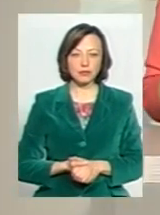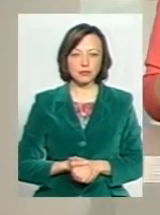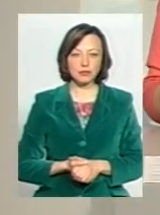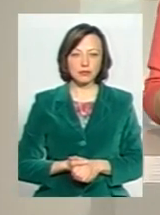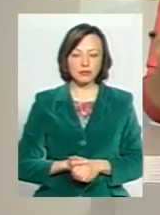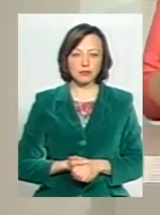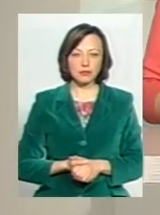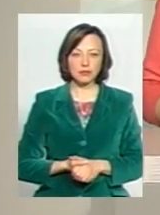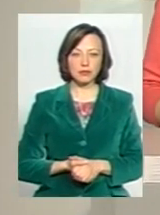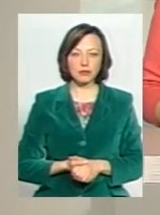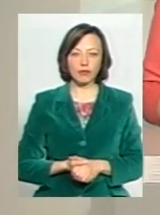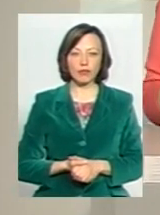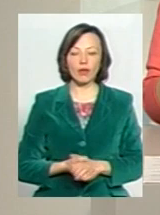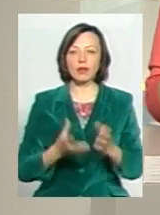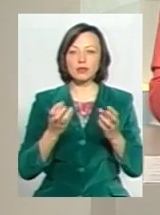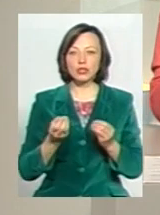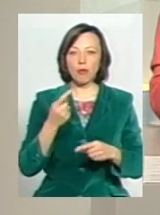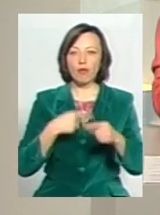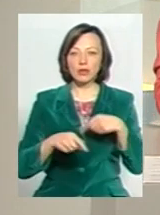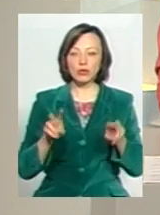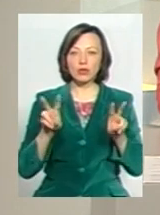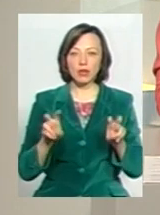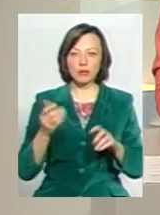Ще повертаючись до теми, яку ми